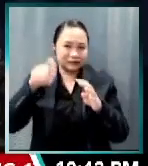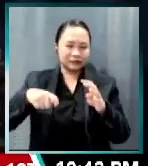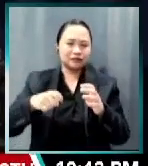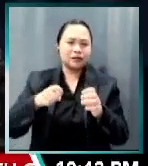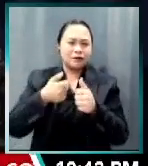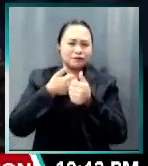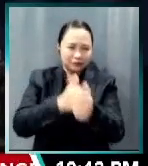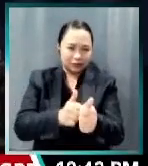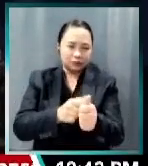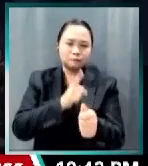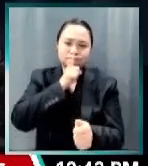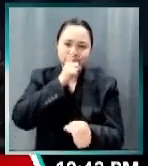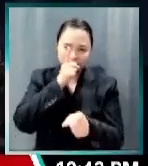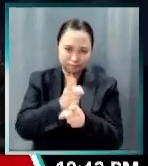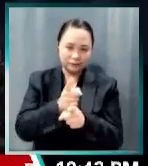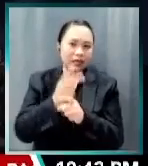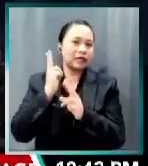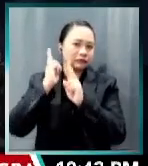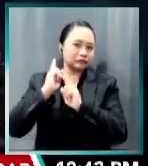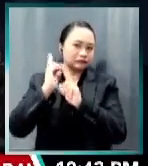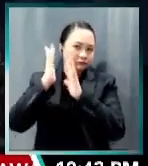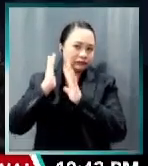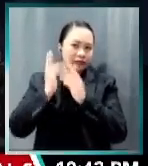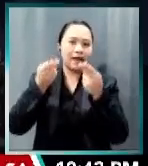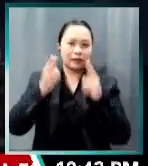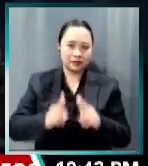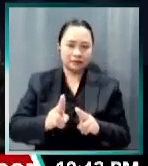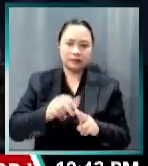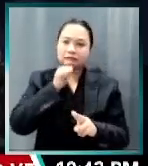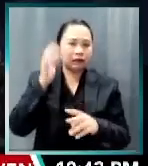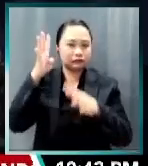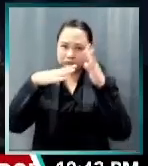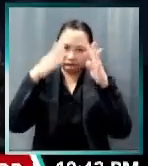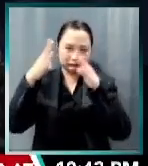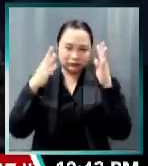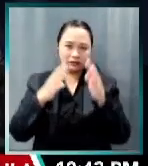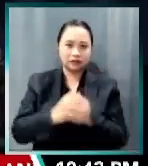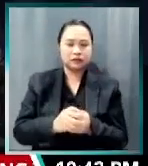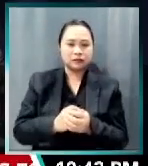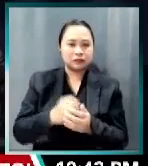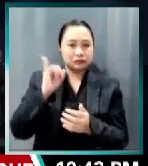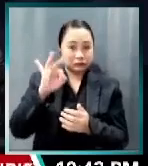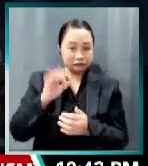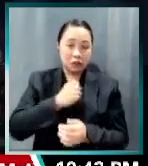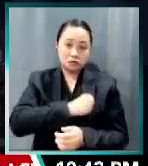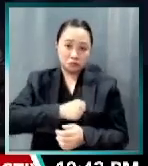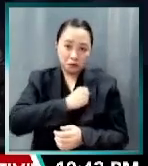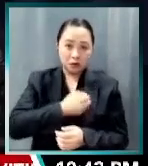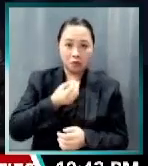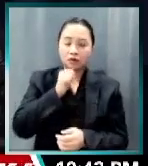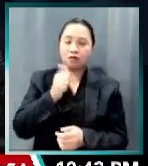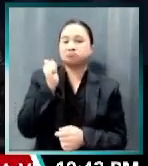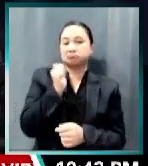totoong totoong pangyayari. So kung sila ay mag-apologize o hindi, nasa sa kanila yon,